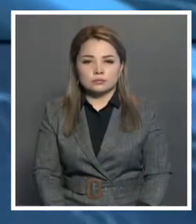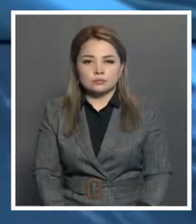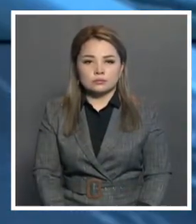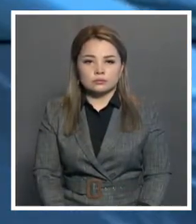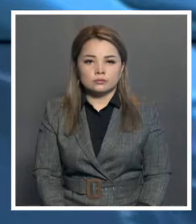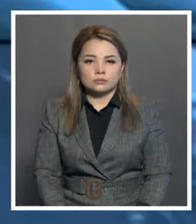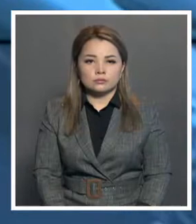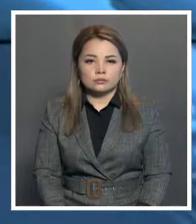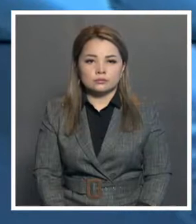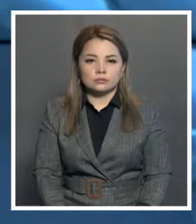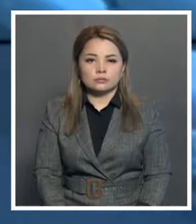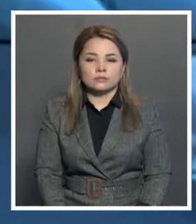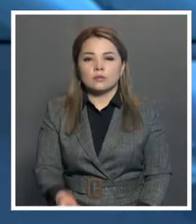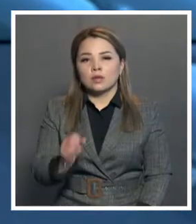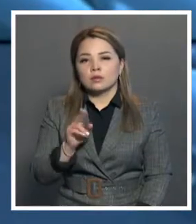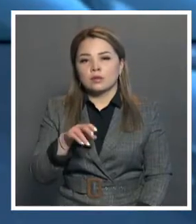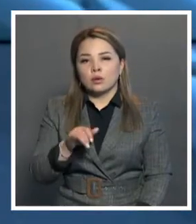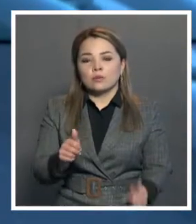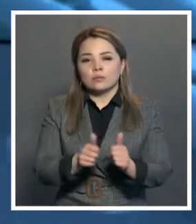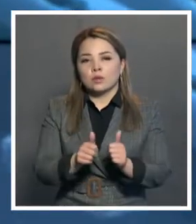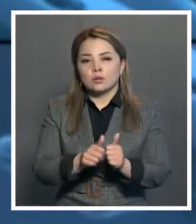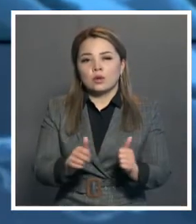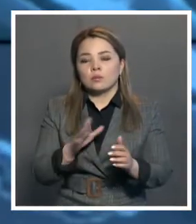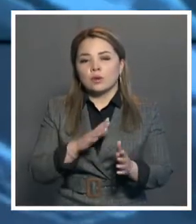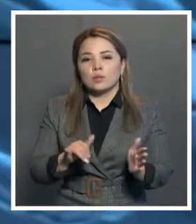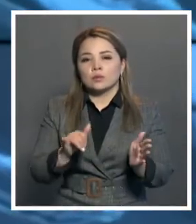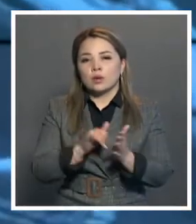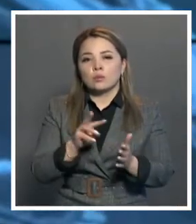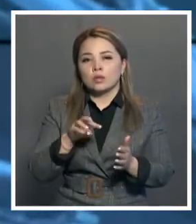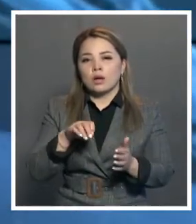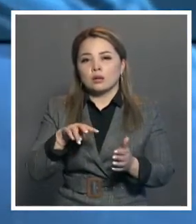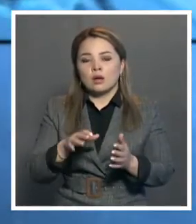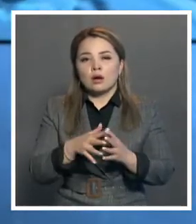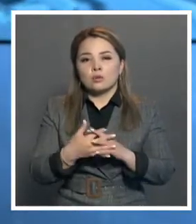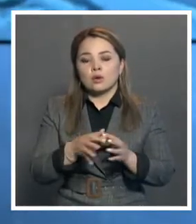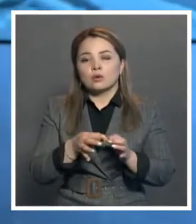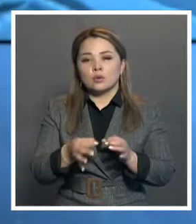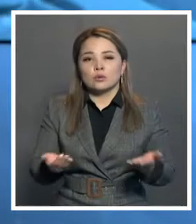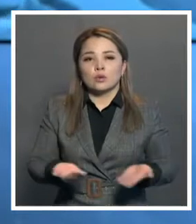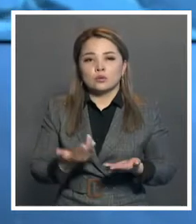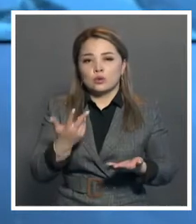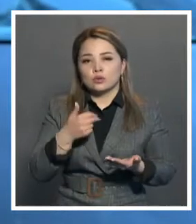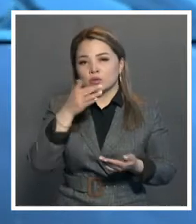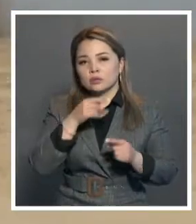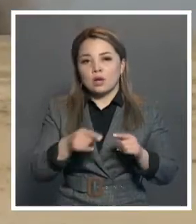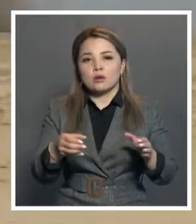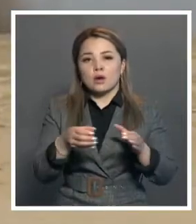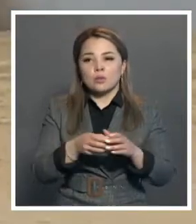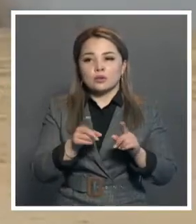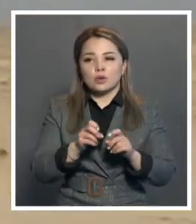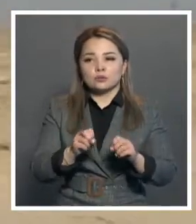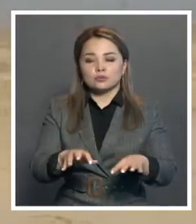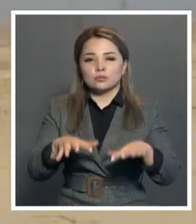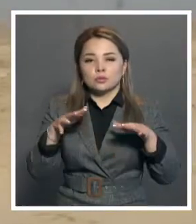Ел жаңалықтарына ораламыз. Ақтауға іргелес орналасқан Мұңайлы ауданының тұрғындары 3 жылдан бері алпауыт компаниядан шыққан